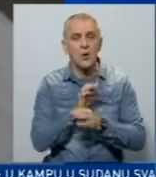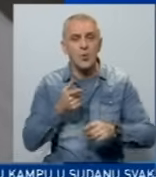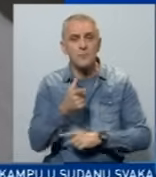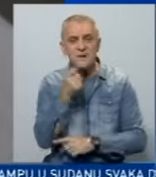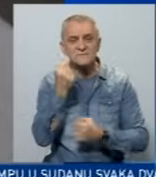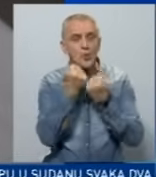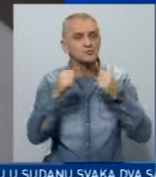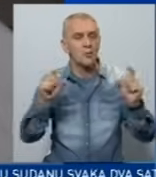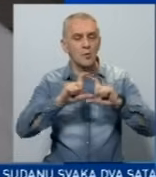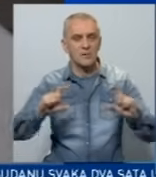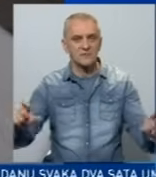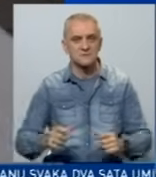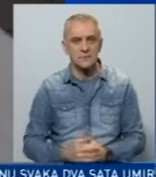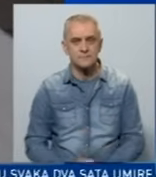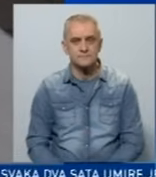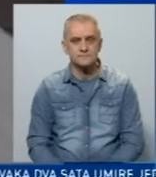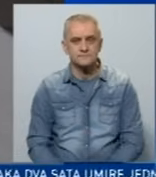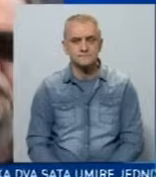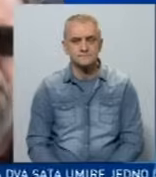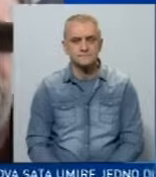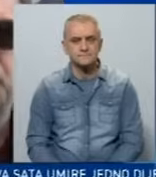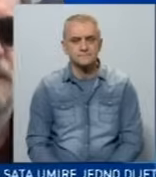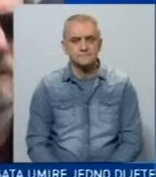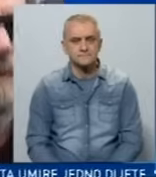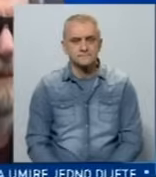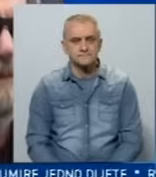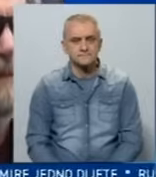za ubistvo oslobodio krivice.